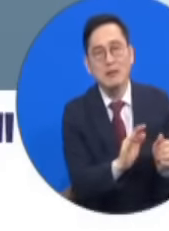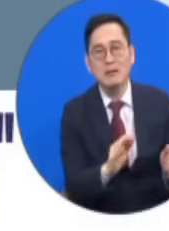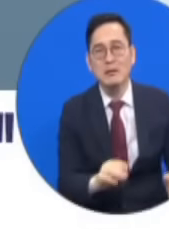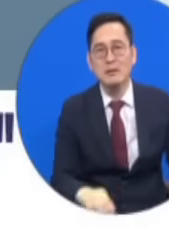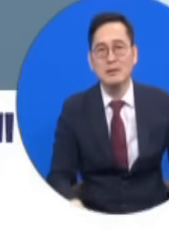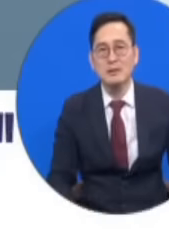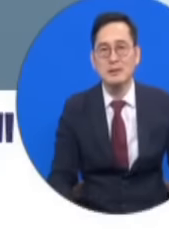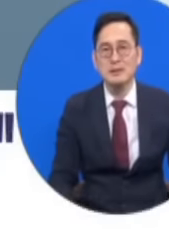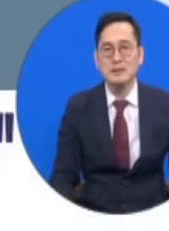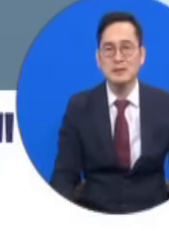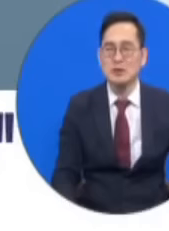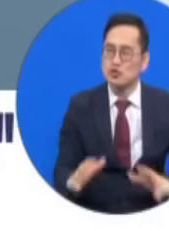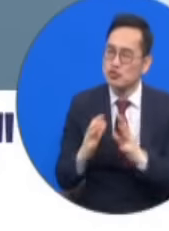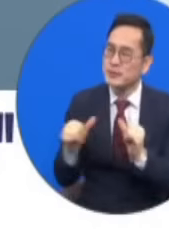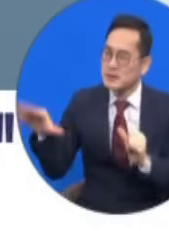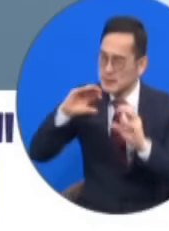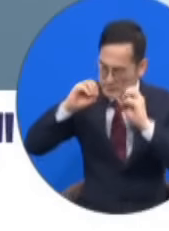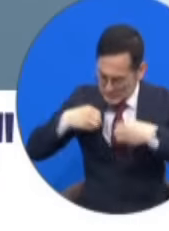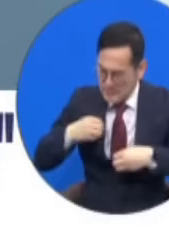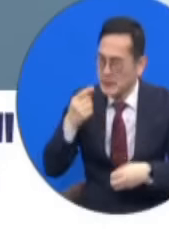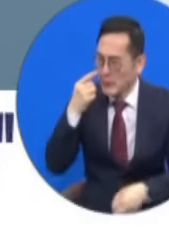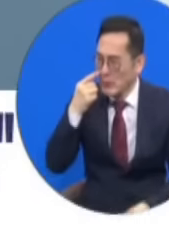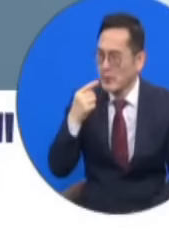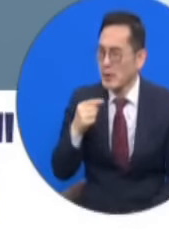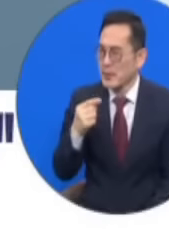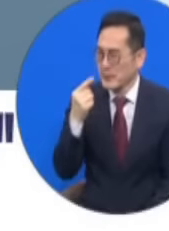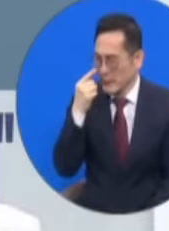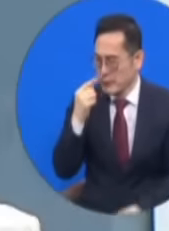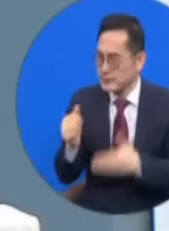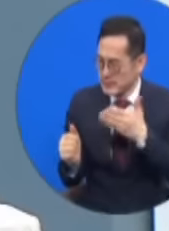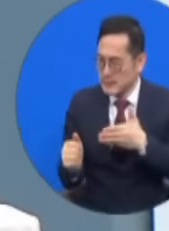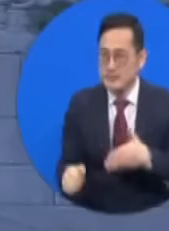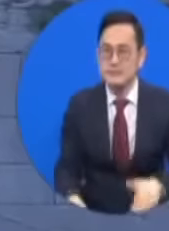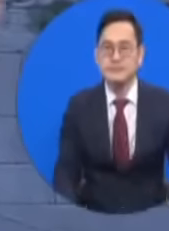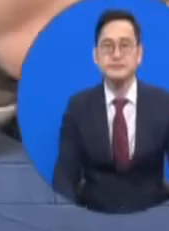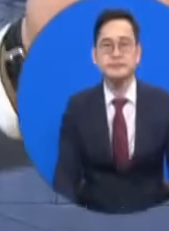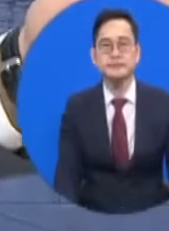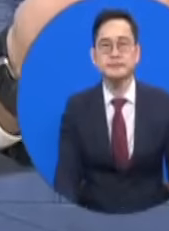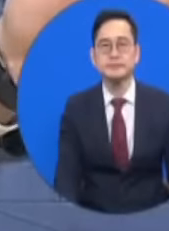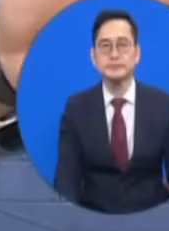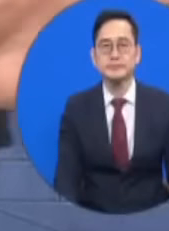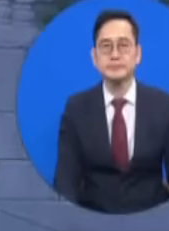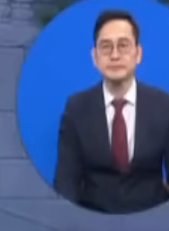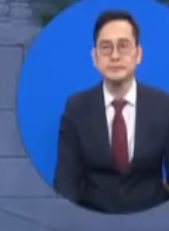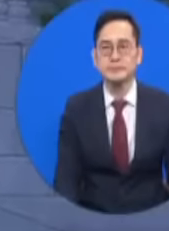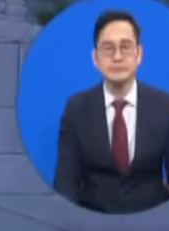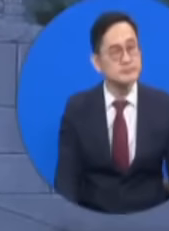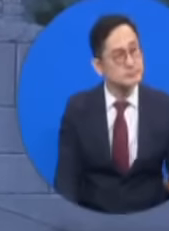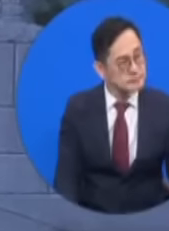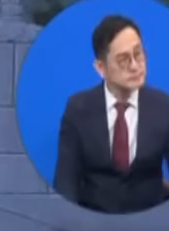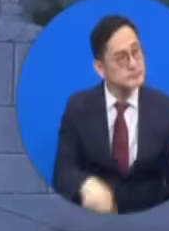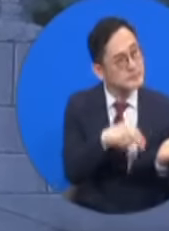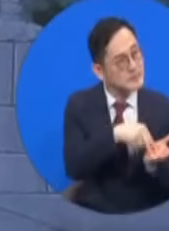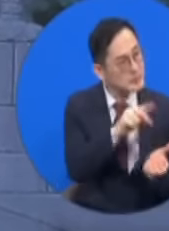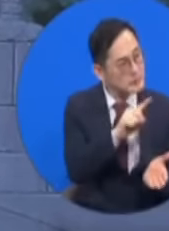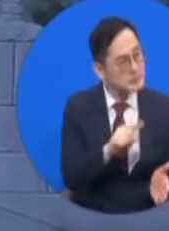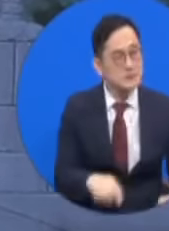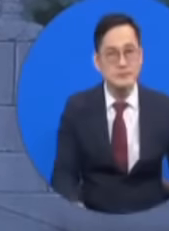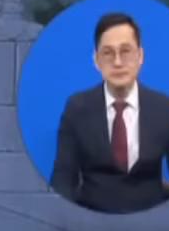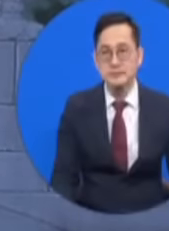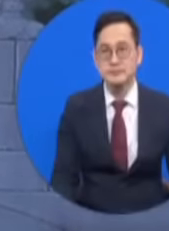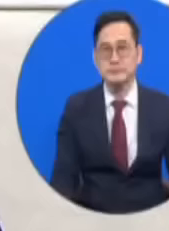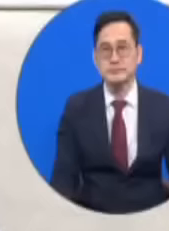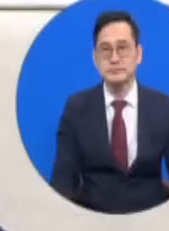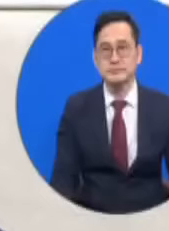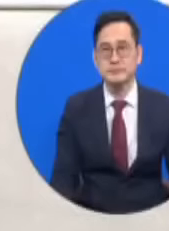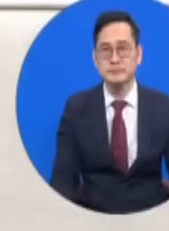한번 우리가 좀 고민을 해봐야 되지 않나 그런 생각을 좀 합니다. 예, 이번에 민주당 조기현 부위원장의 반론도 청해 듣겠습니다.